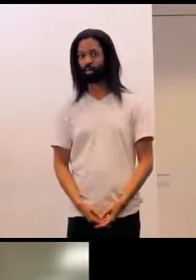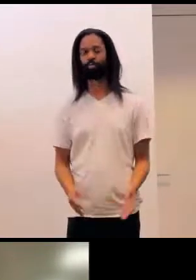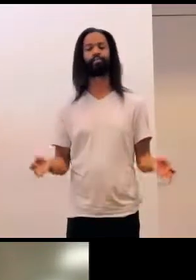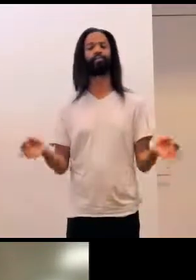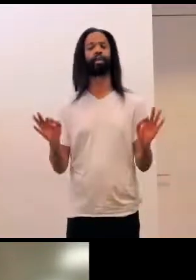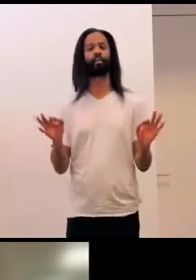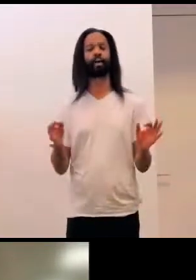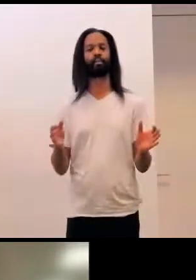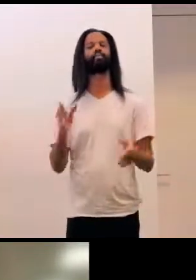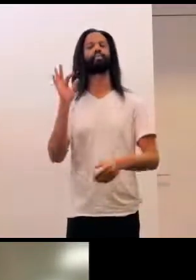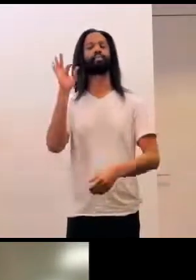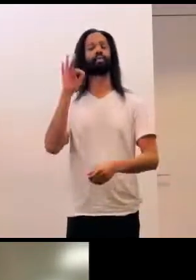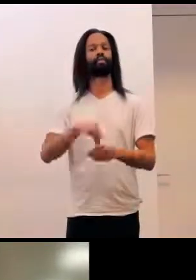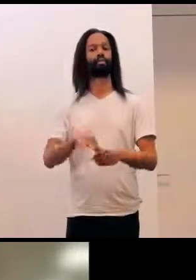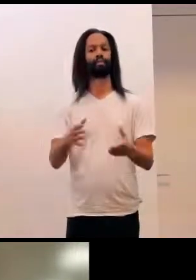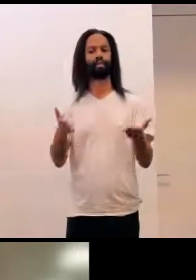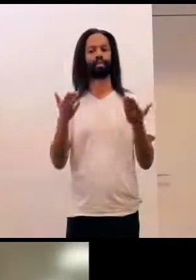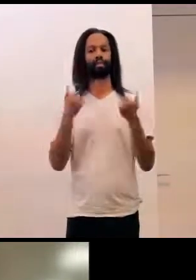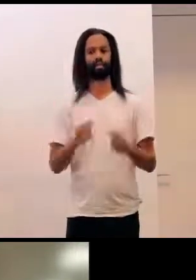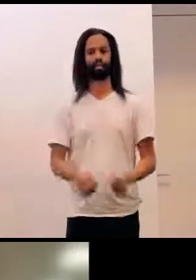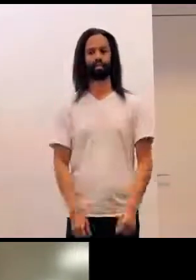donc passer au scrutin.